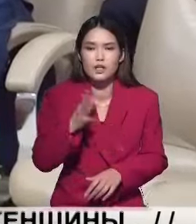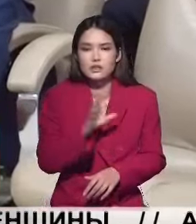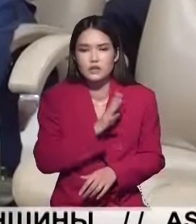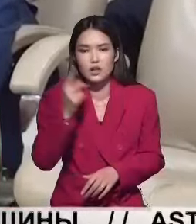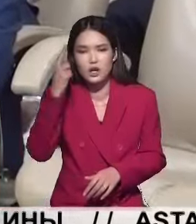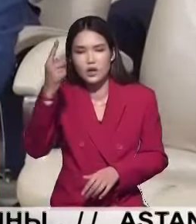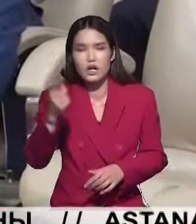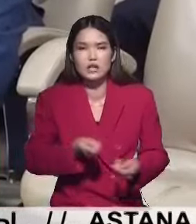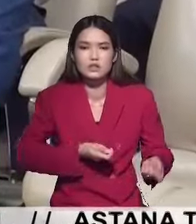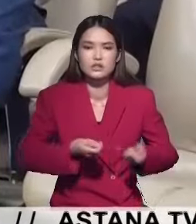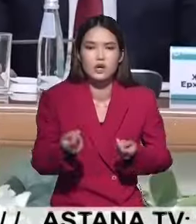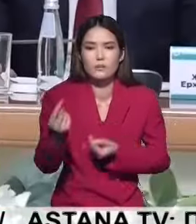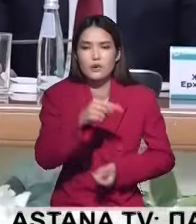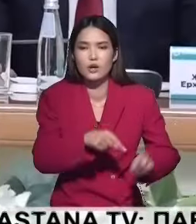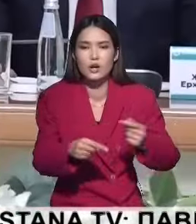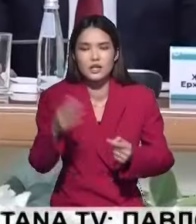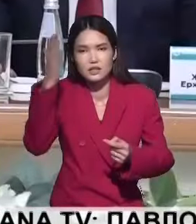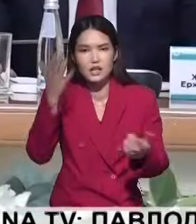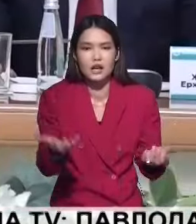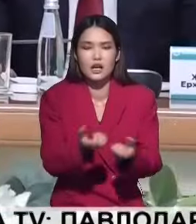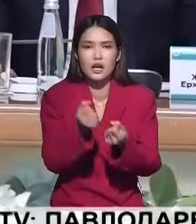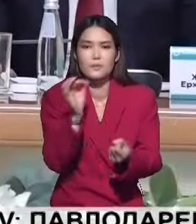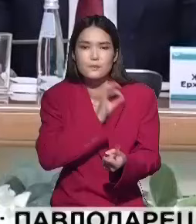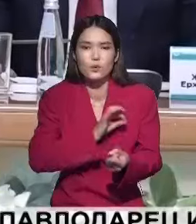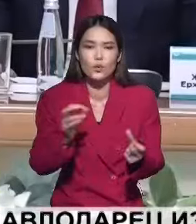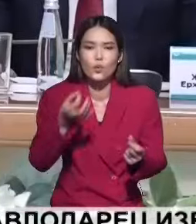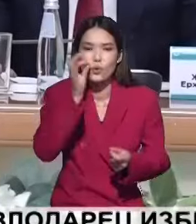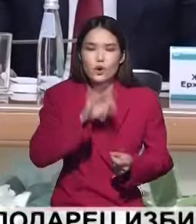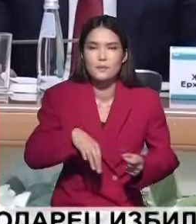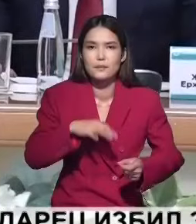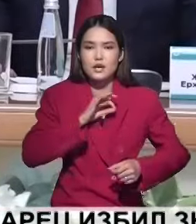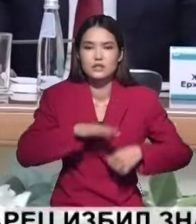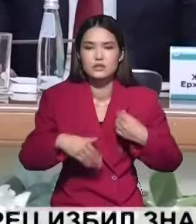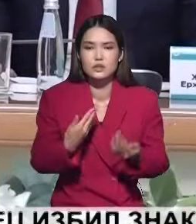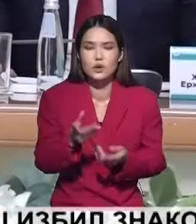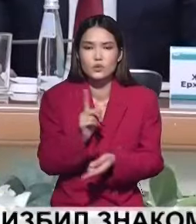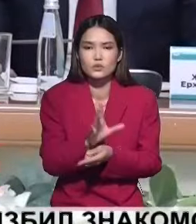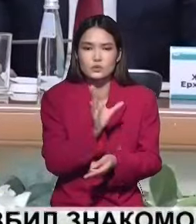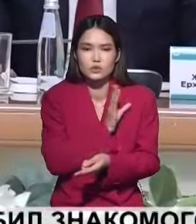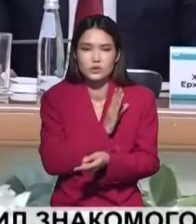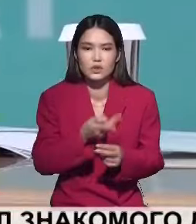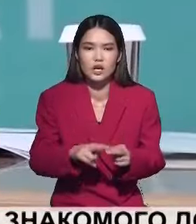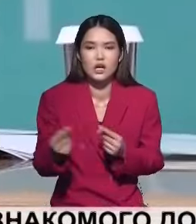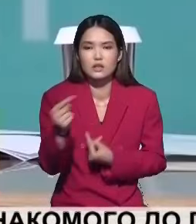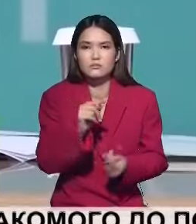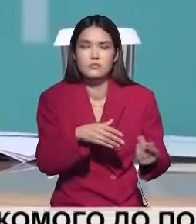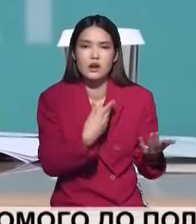побольше общались друг с другом и перенимали успешный опыт уже реализованных проектов. Параллельно обменивались друг с другом